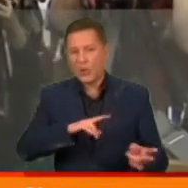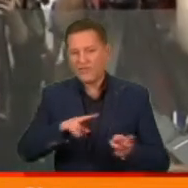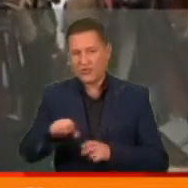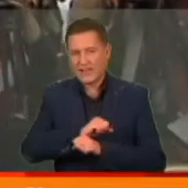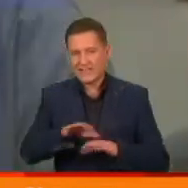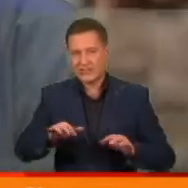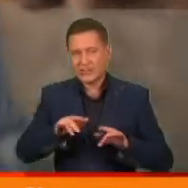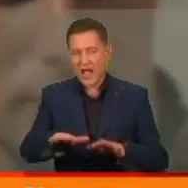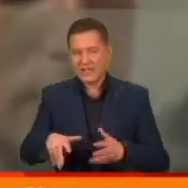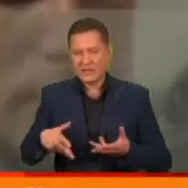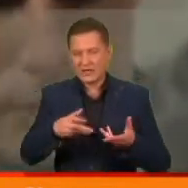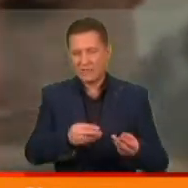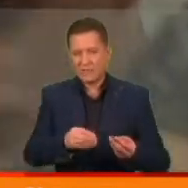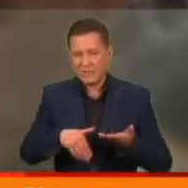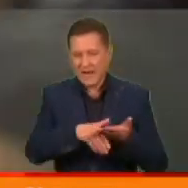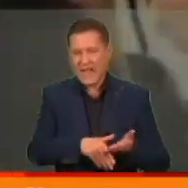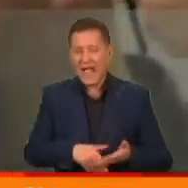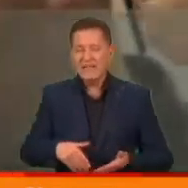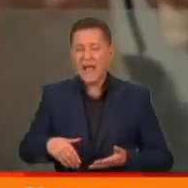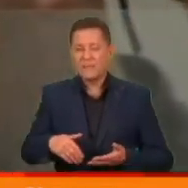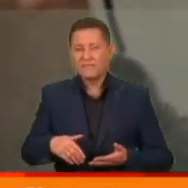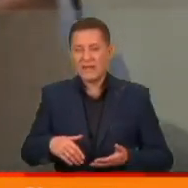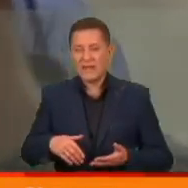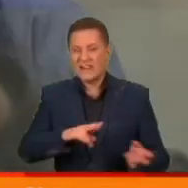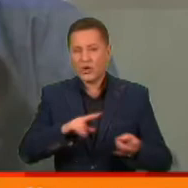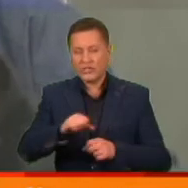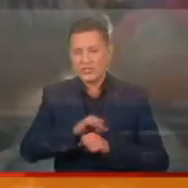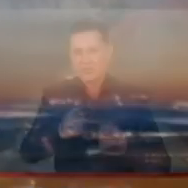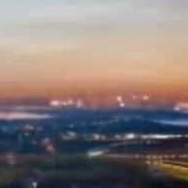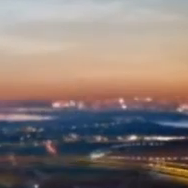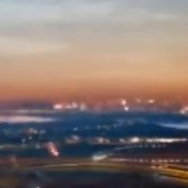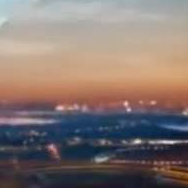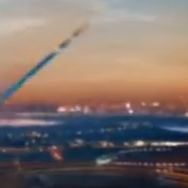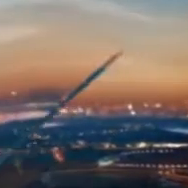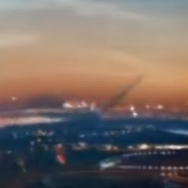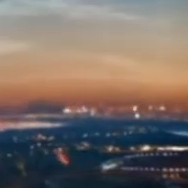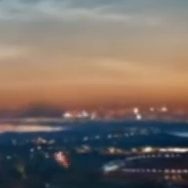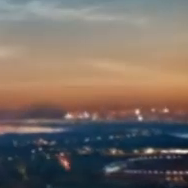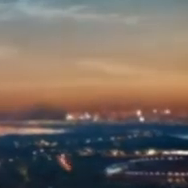сприяння терористичній організації та незаконне поводження зі зброєю.